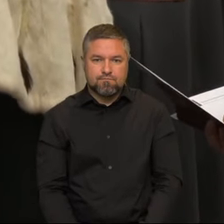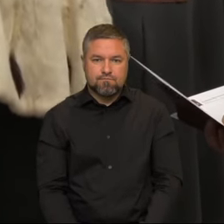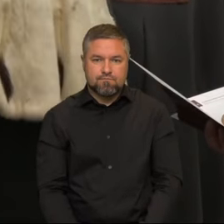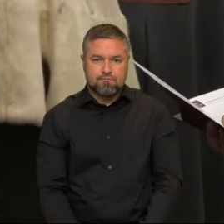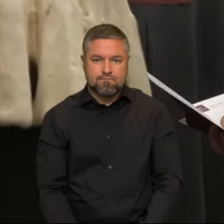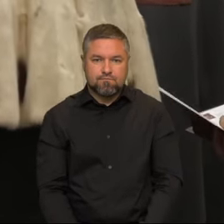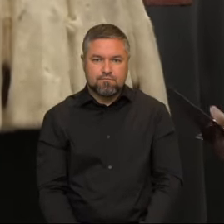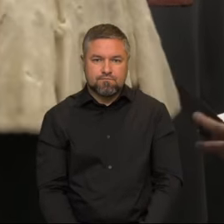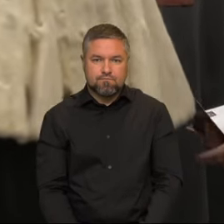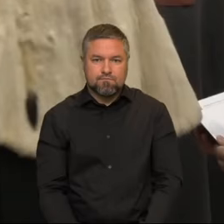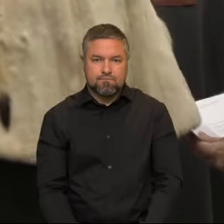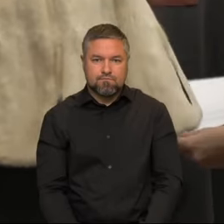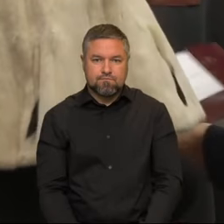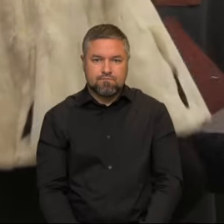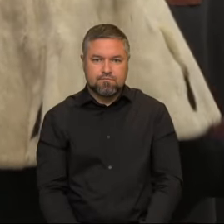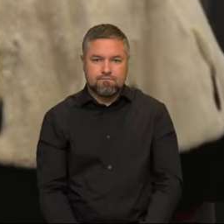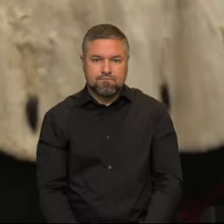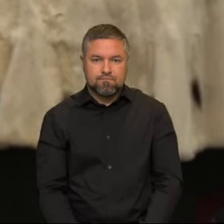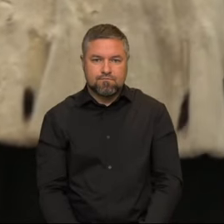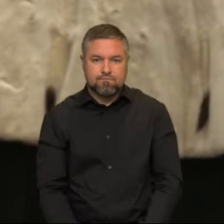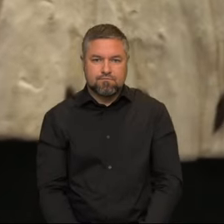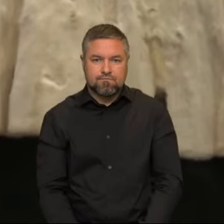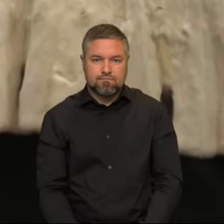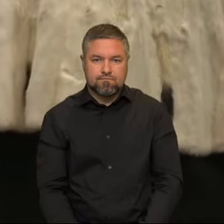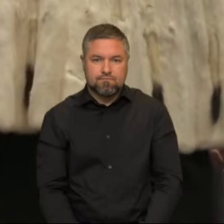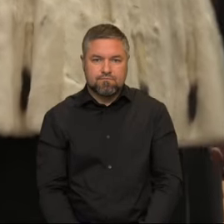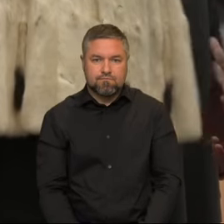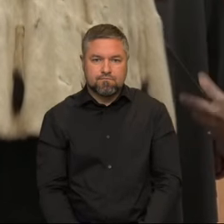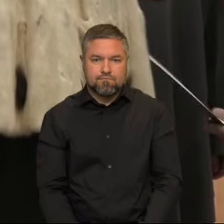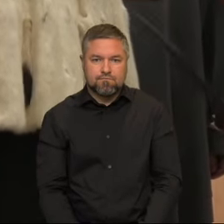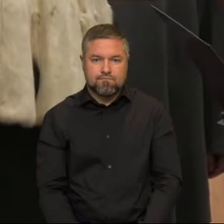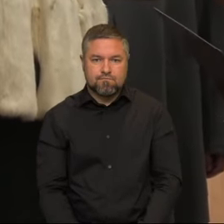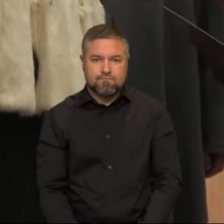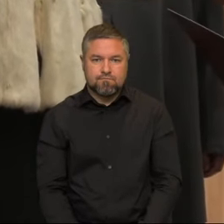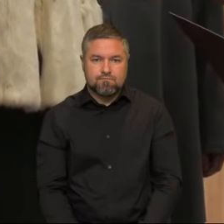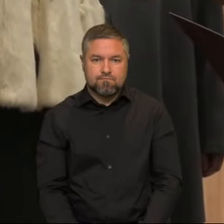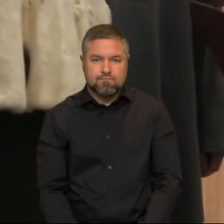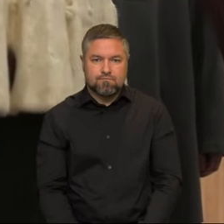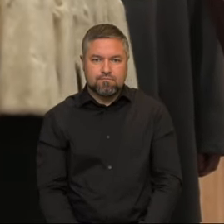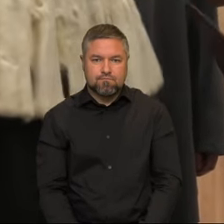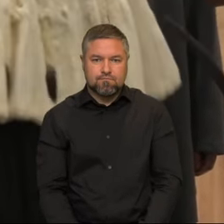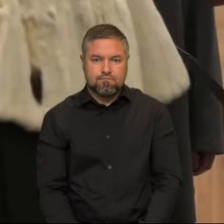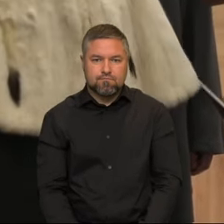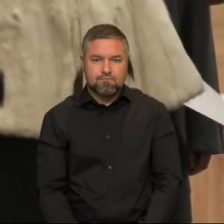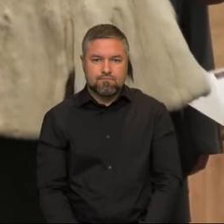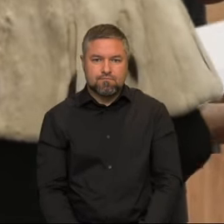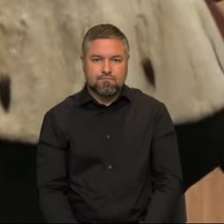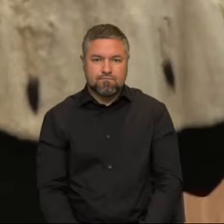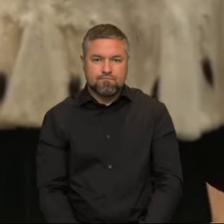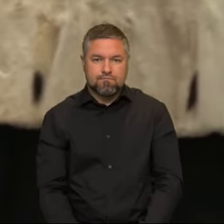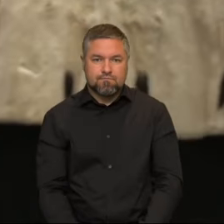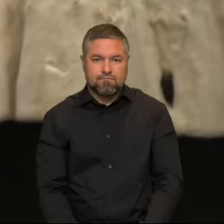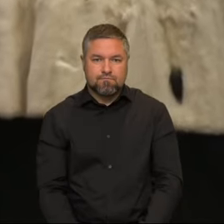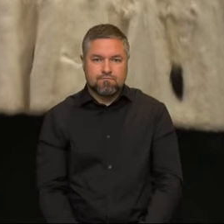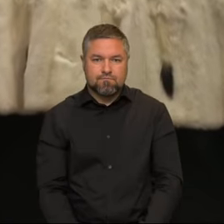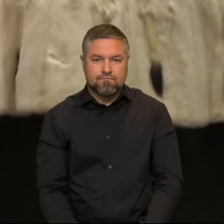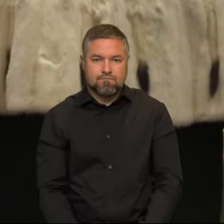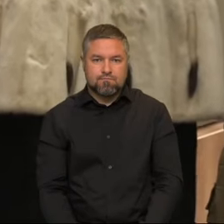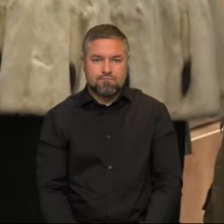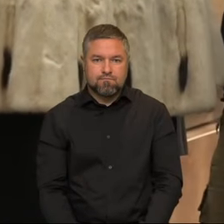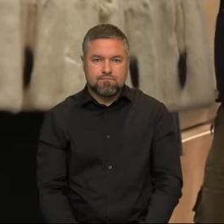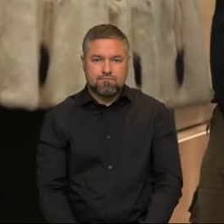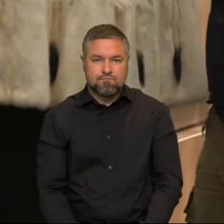jest pan studentem Politechniki Łódzkiej. Pani Aleksandra Machnia. Gratuluję pani, że jest pani studentką Politechniki Łódzkiej. Pan Mateusz